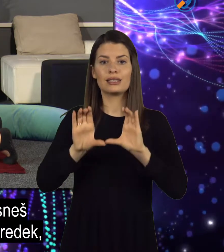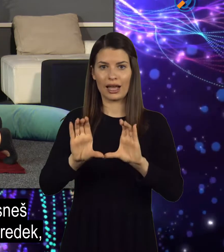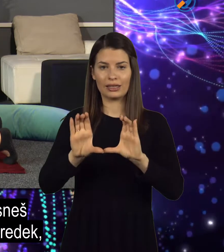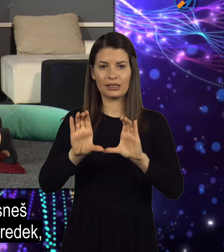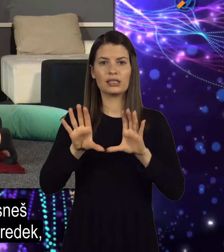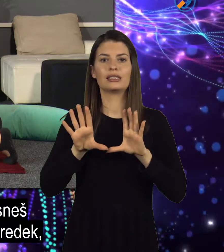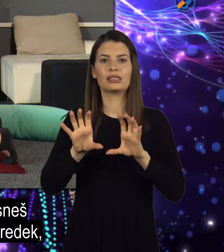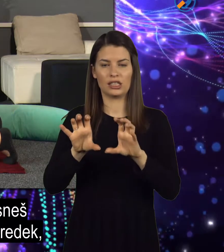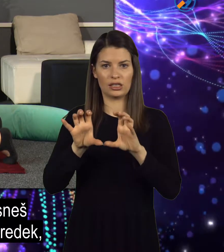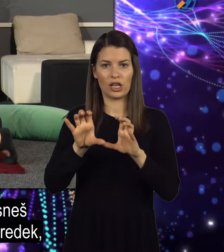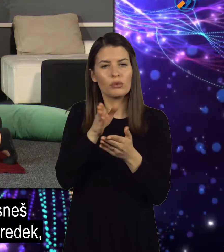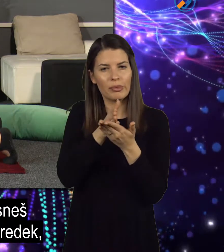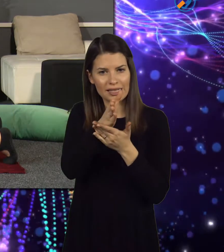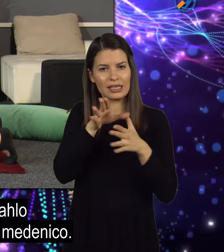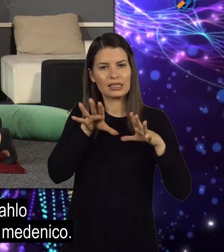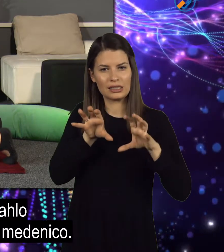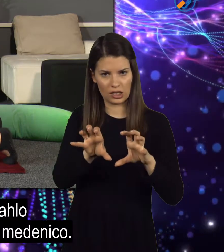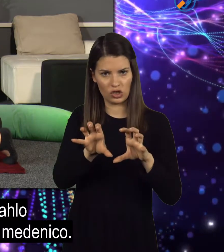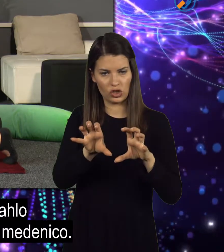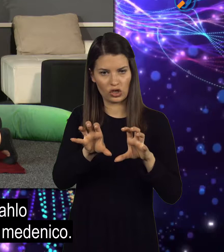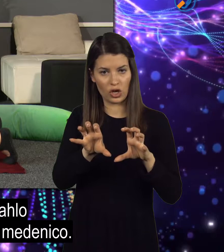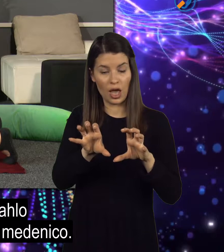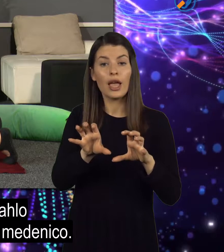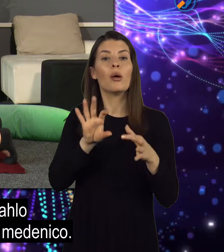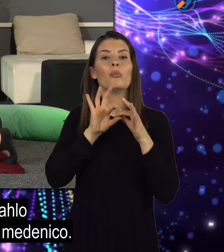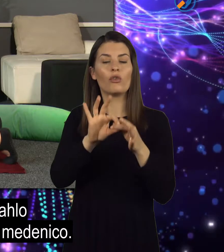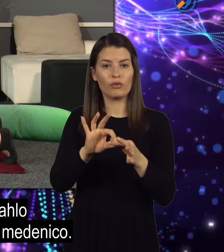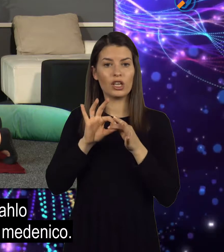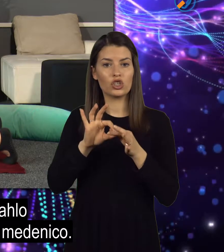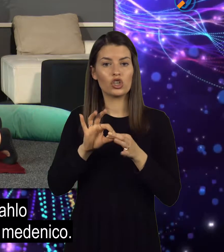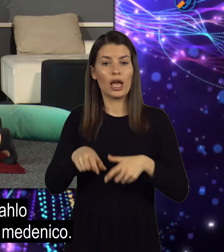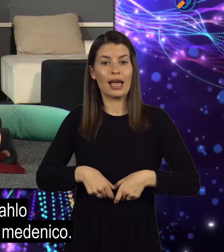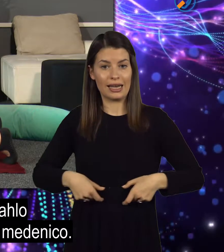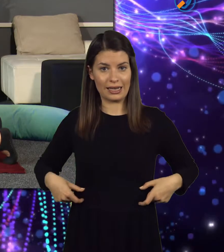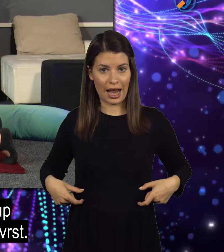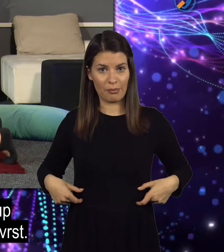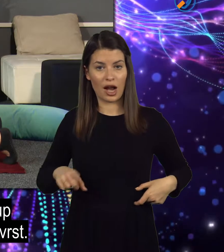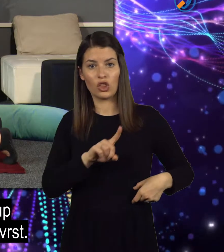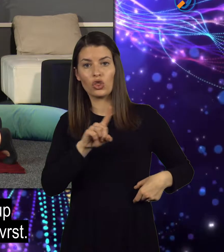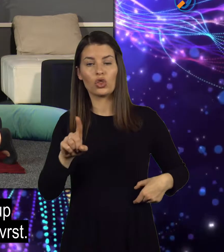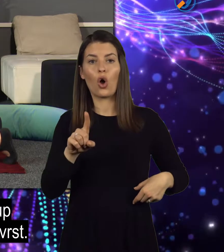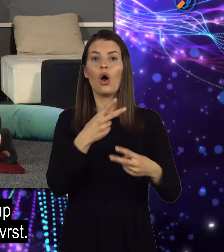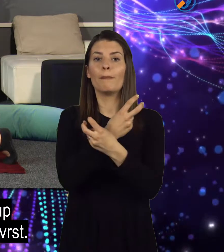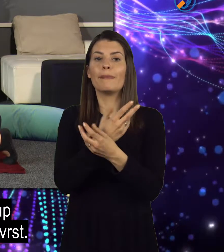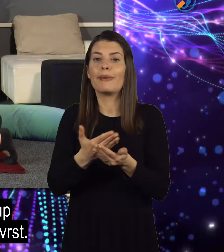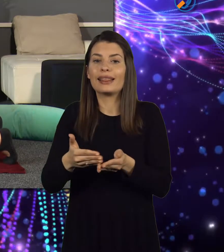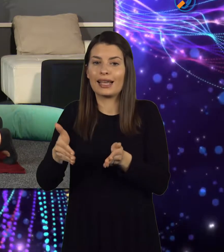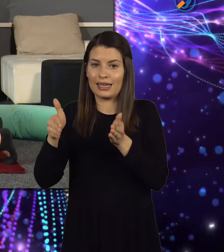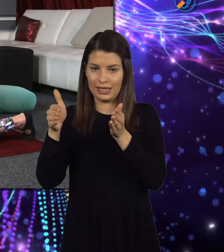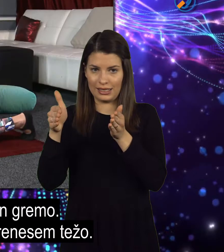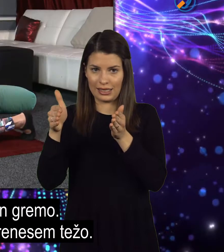stisneš zadnjik, presredek, sečnik in rahlo povežeš rebra in medenico. Torej trup mora biti